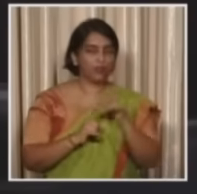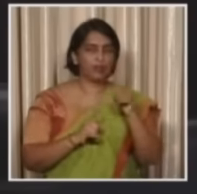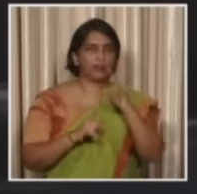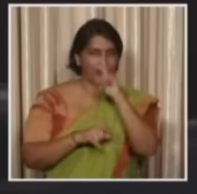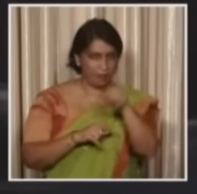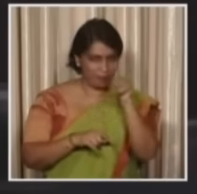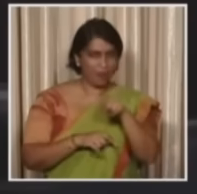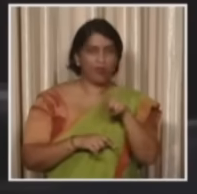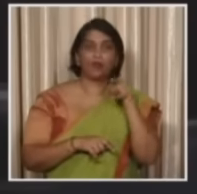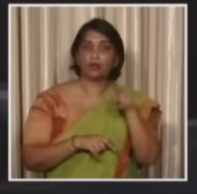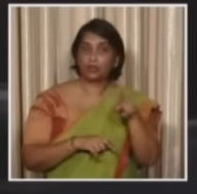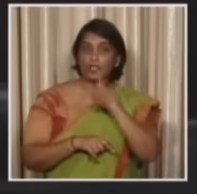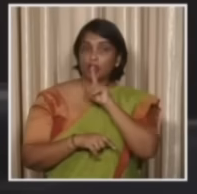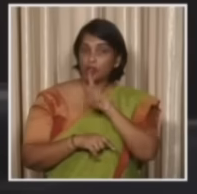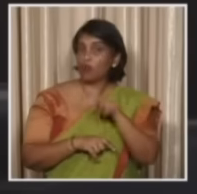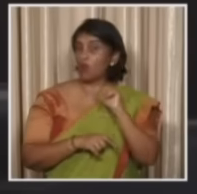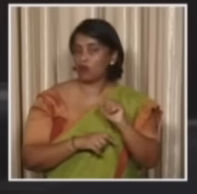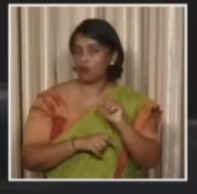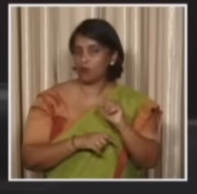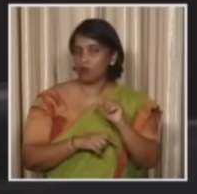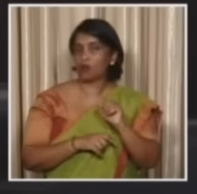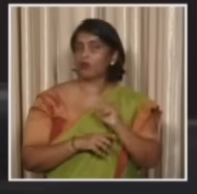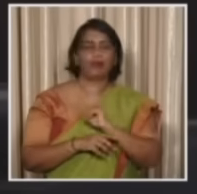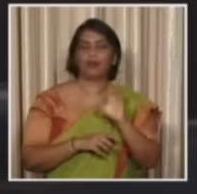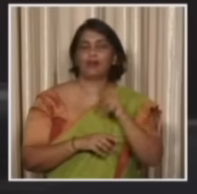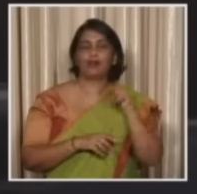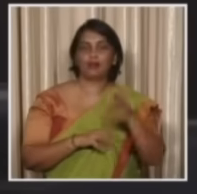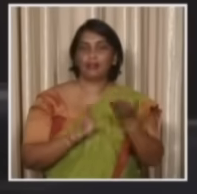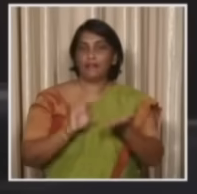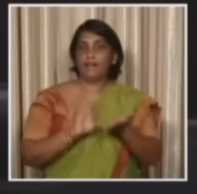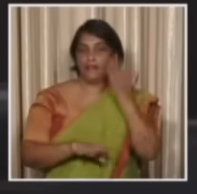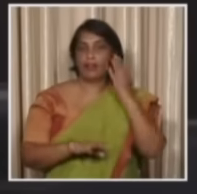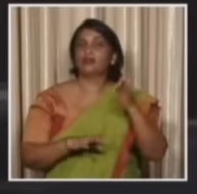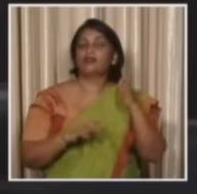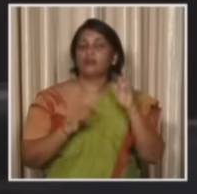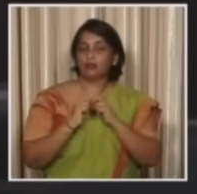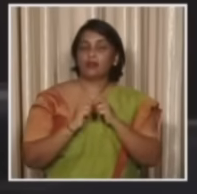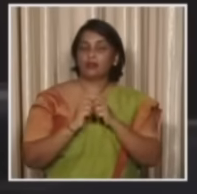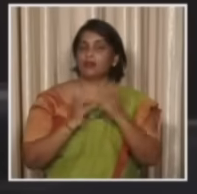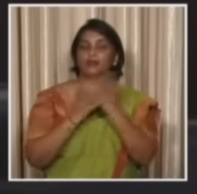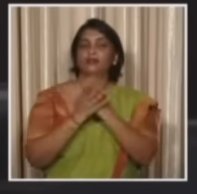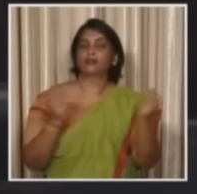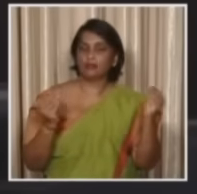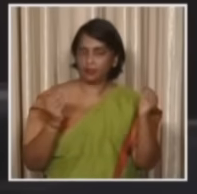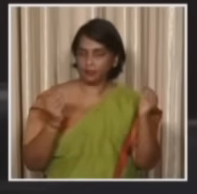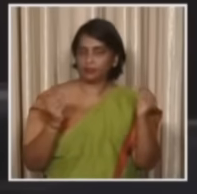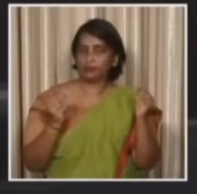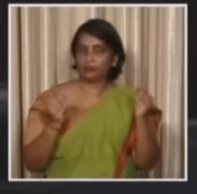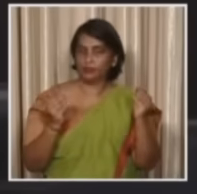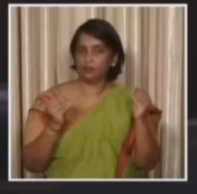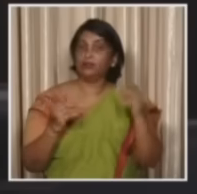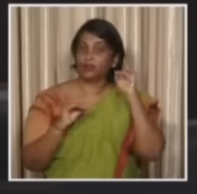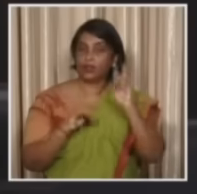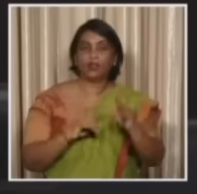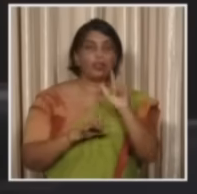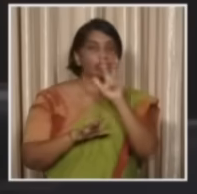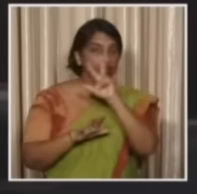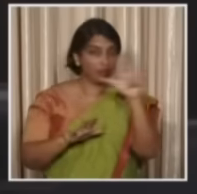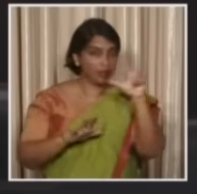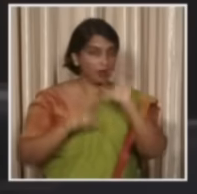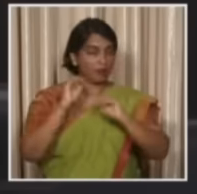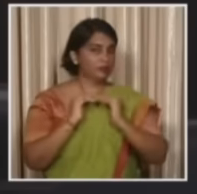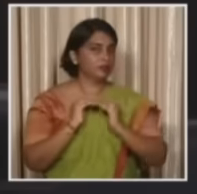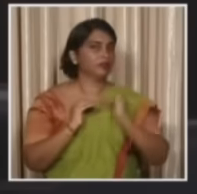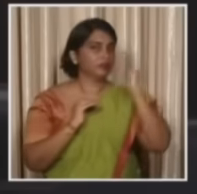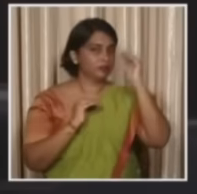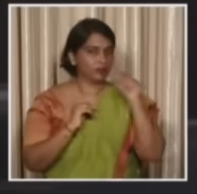වැරදි. එතකොට ඒ වෙලාවේ කිව්වේ මොකද්ද? නෑ, මේක දැන් වැඩි වෙලා තියෙන, ඒ නිසා තමයි අපි ඒක අහෝසි කරේ කියලා. ඒ කියන්නේ 18%ට නැගලා